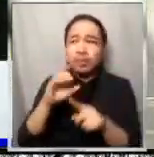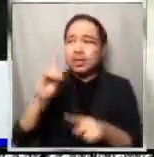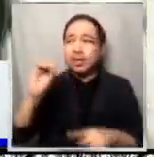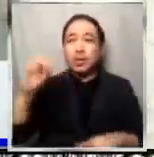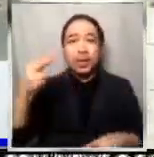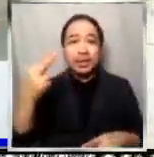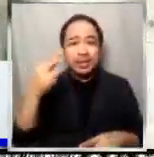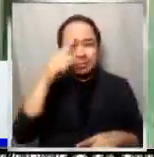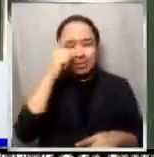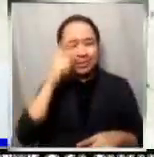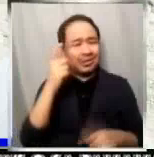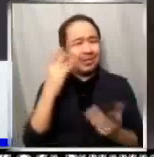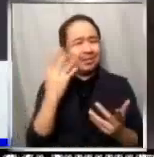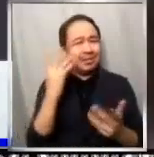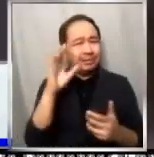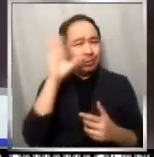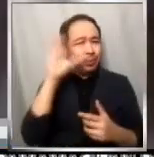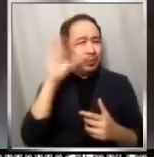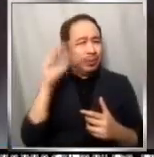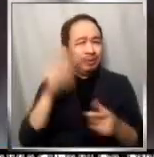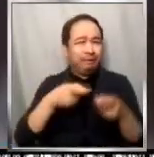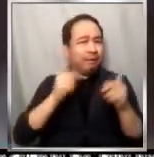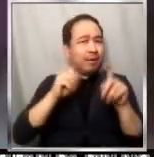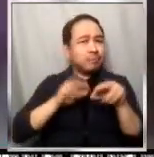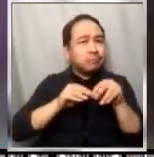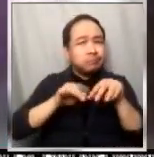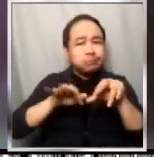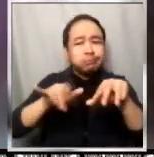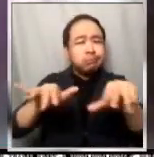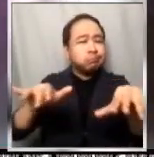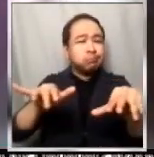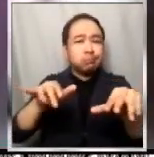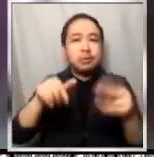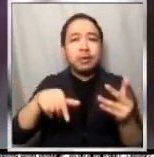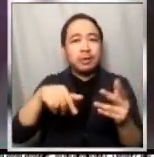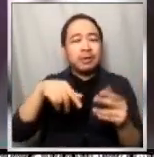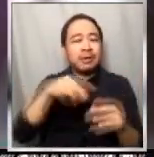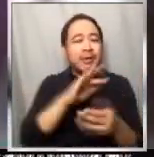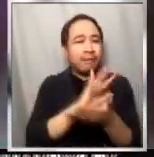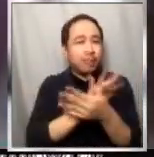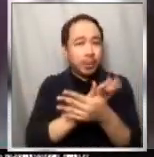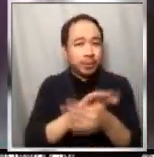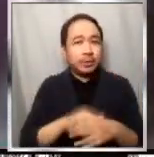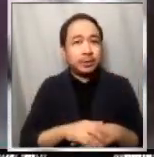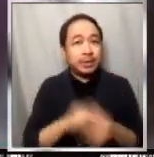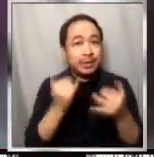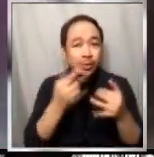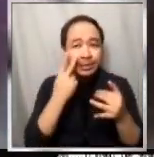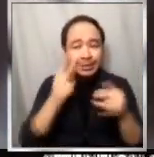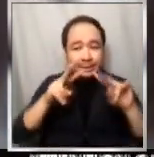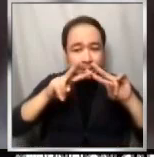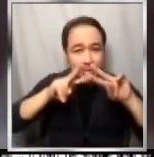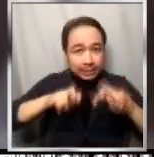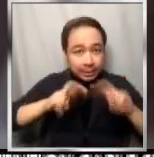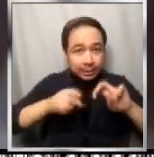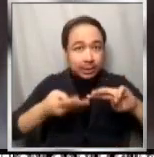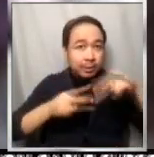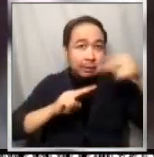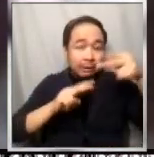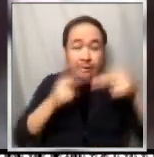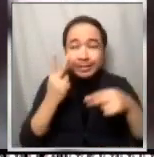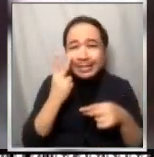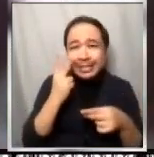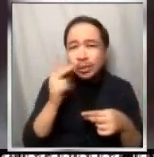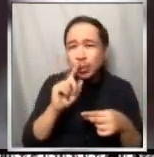ng virus sa kanilang lungsod. Genome sequencing po para malaman po kung anong variant po ng COVID yung kumakalat po sa